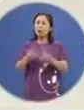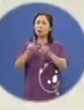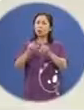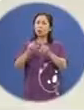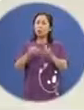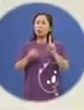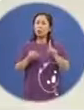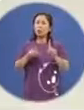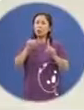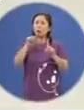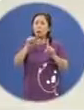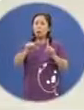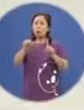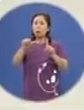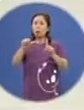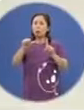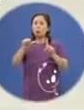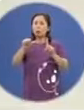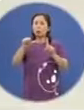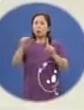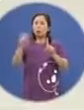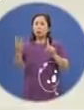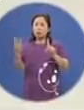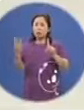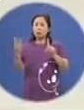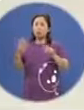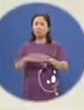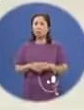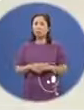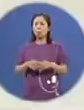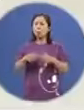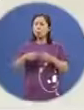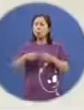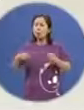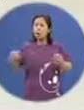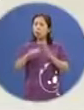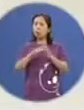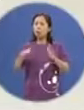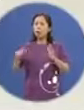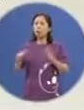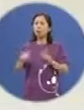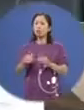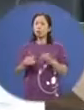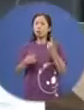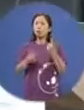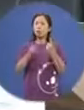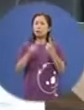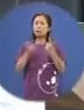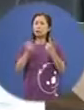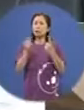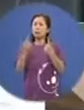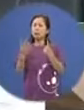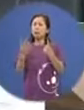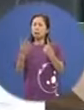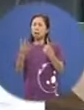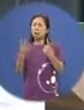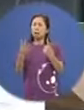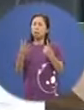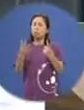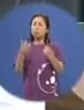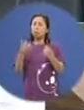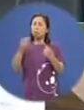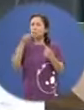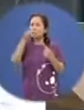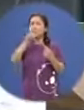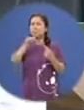1.53、全国はどうかというと和歌山県よりもっと少なくてね 1.41 なんですね、はい、だから和歌山県まだ全国よりはちょっ